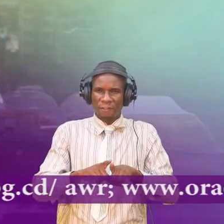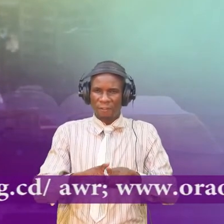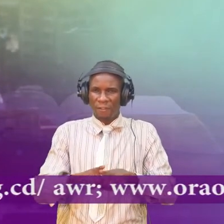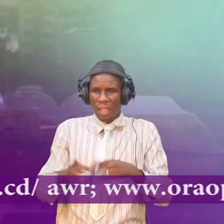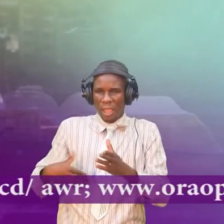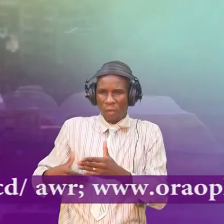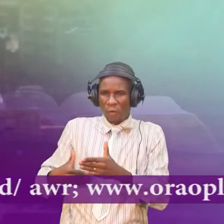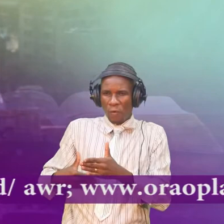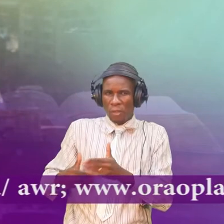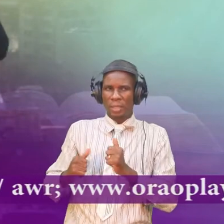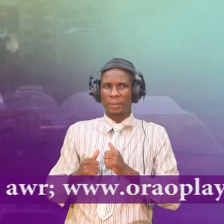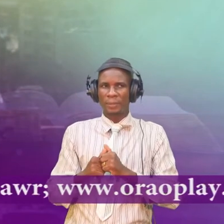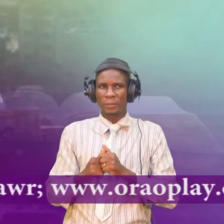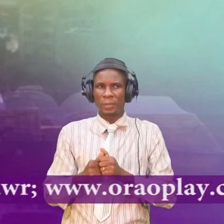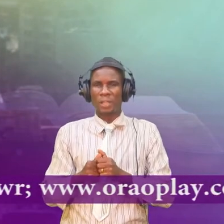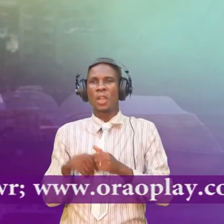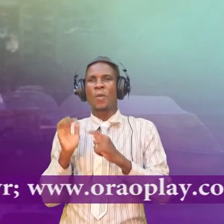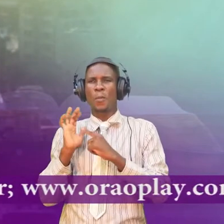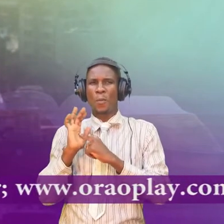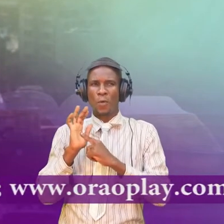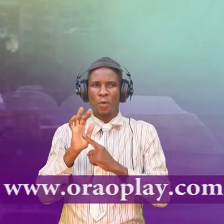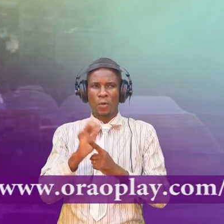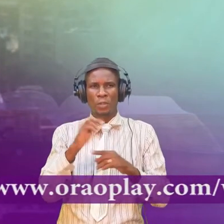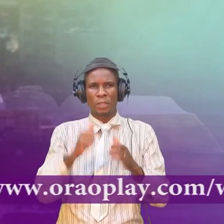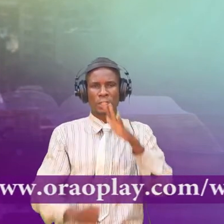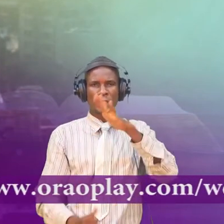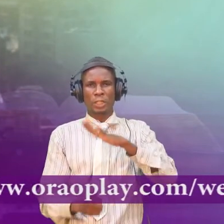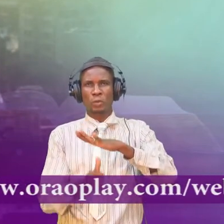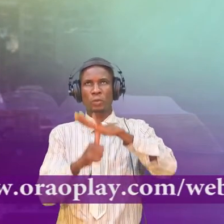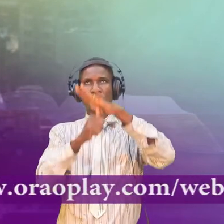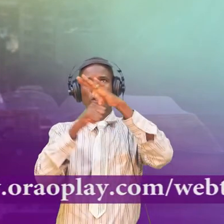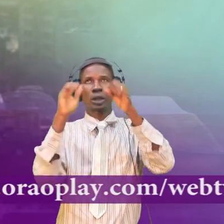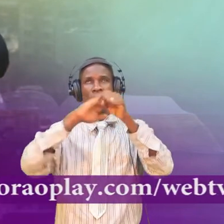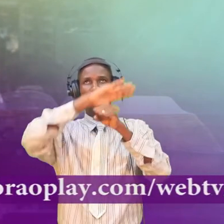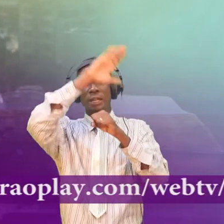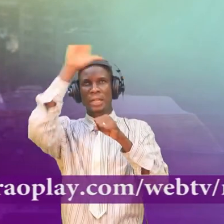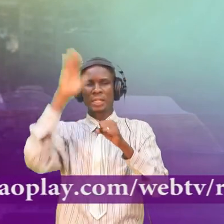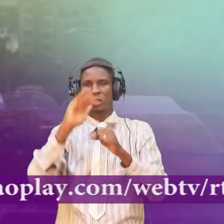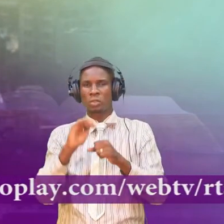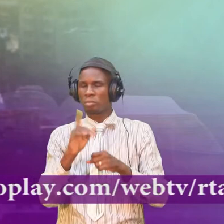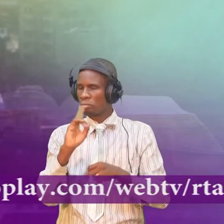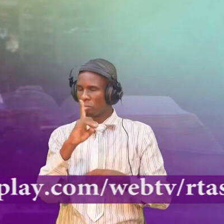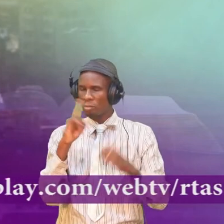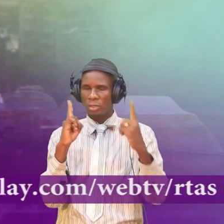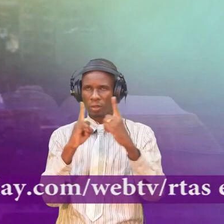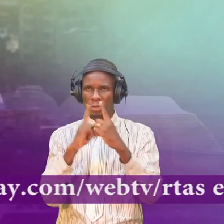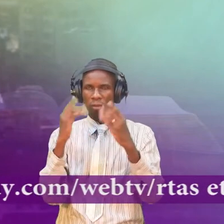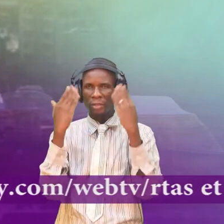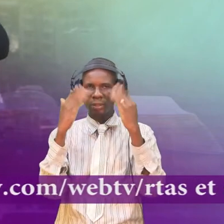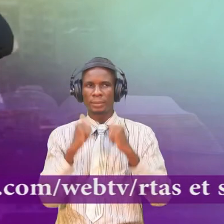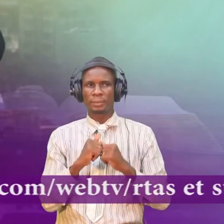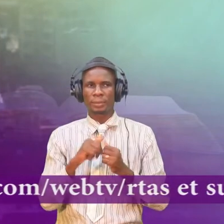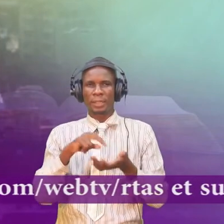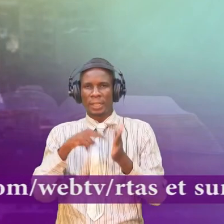kuchukua njia nyingine na njia moja au nyingine kupita sehemu yote. Sehemu yote unakapopita utafika kileleni